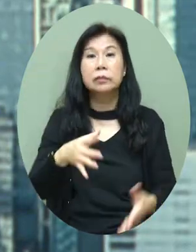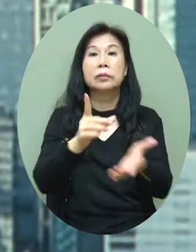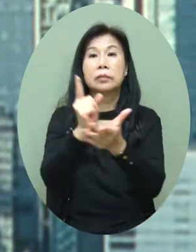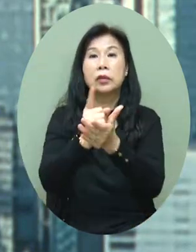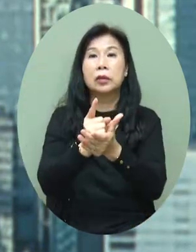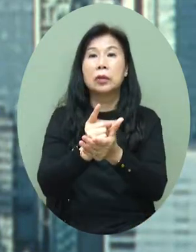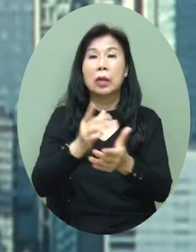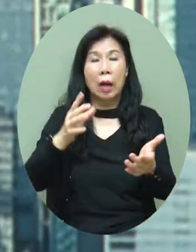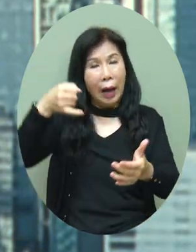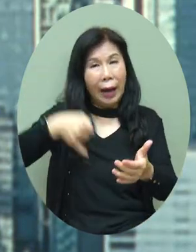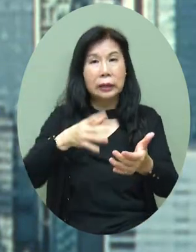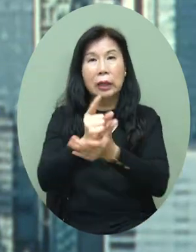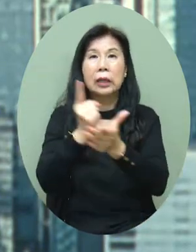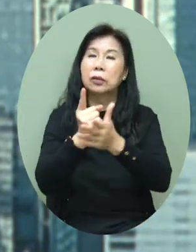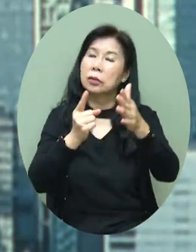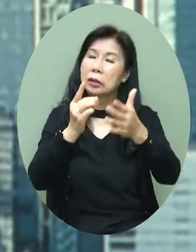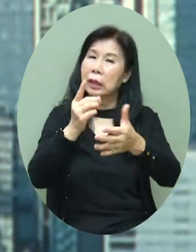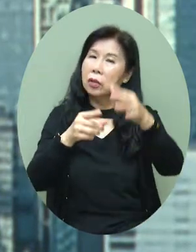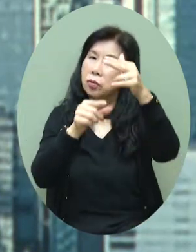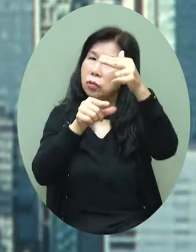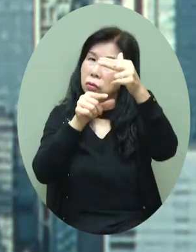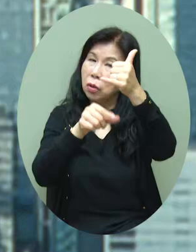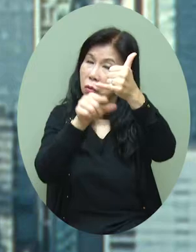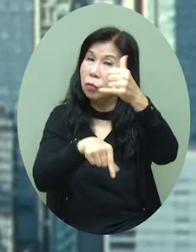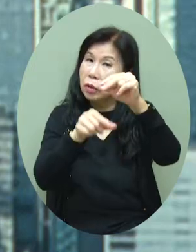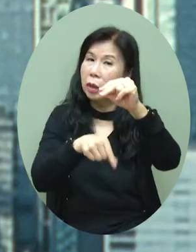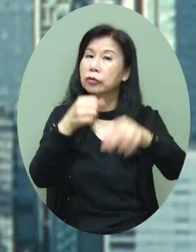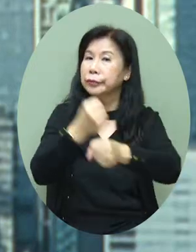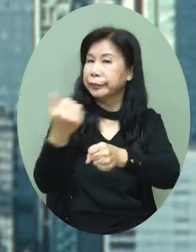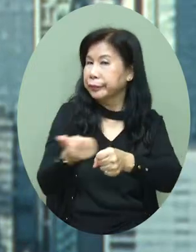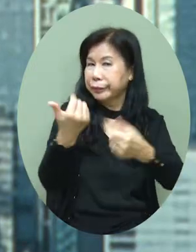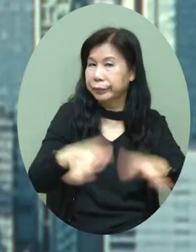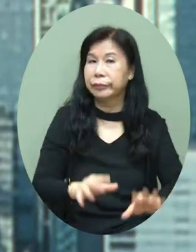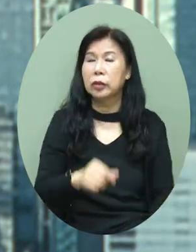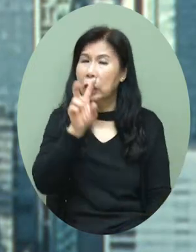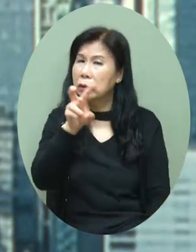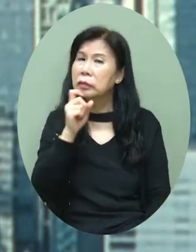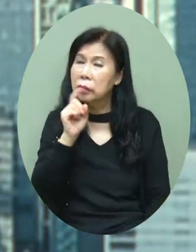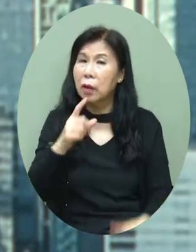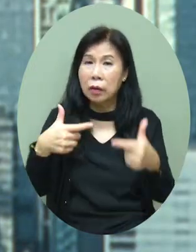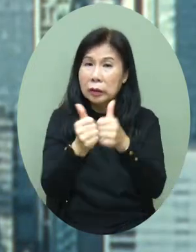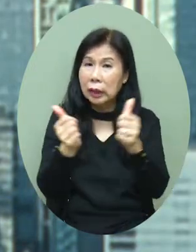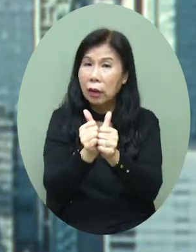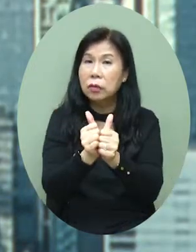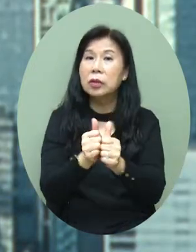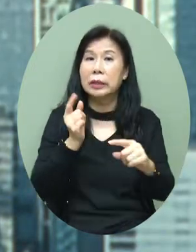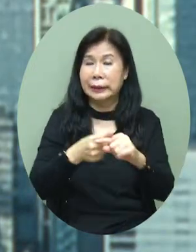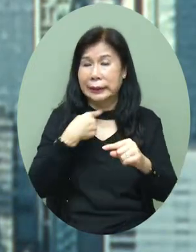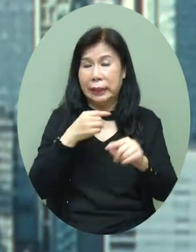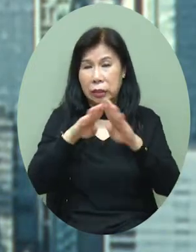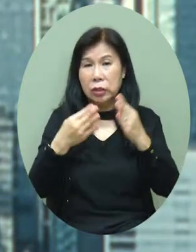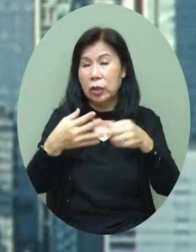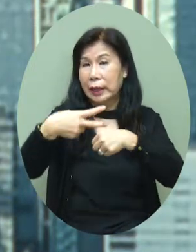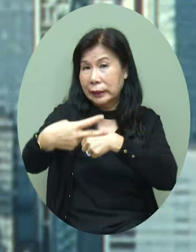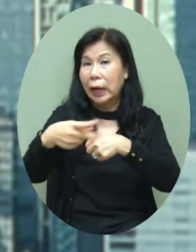係明年年中啦，會係做好。咁到時我哋會睇一睇呢，到時係咪一個合適嘅時候呢，去開展第